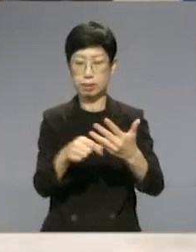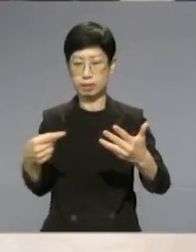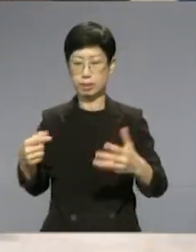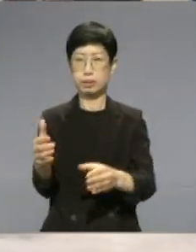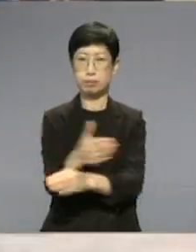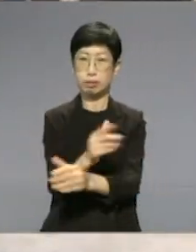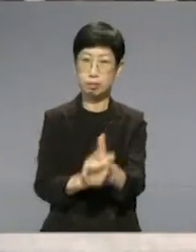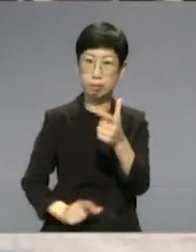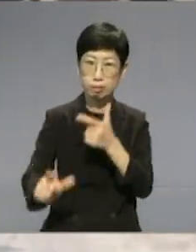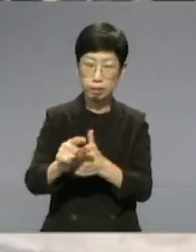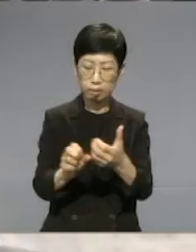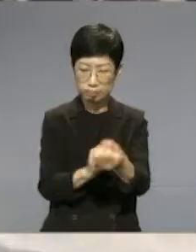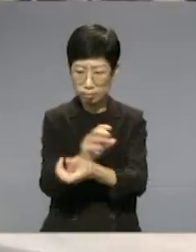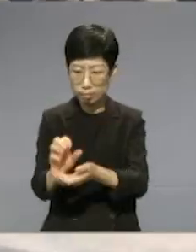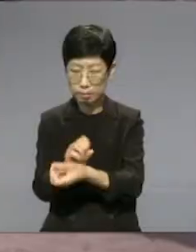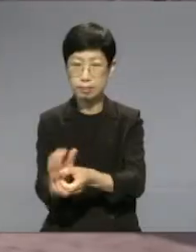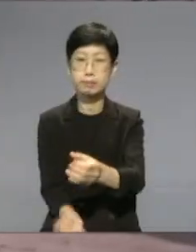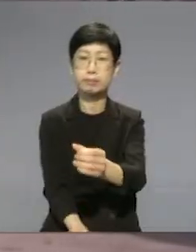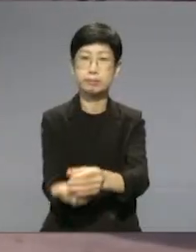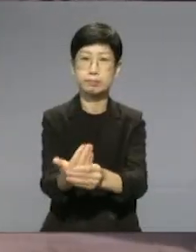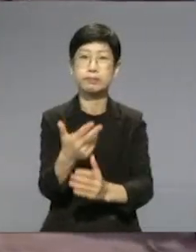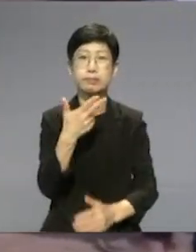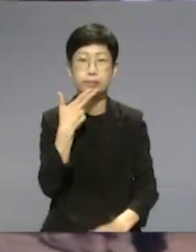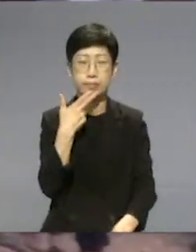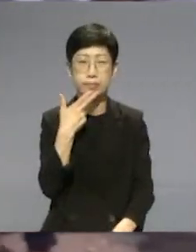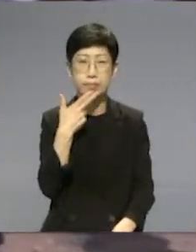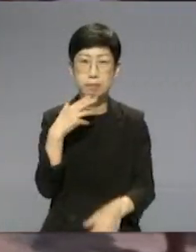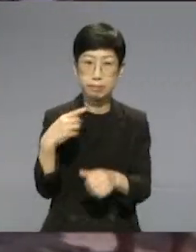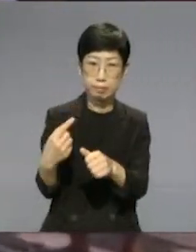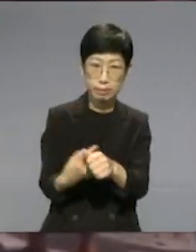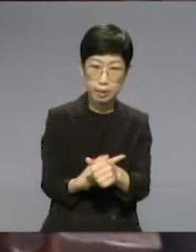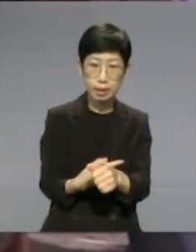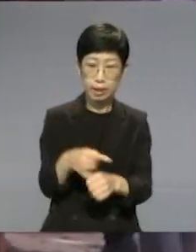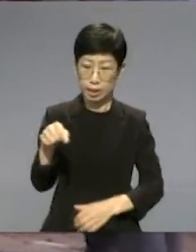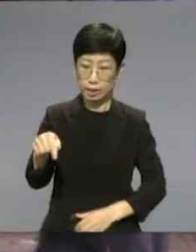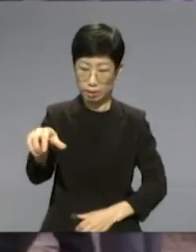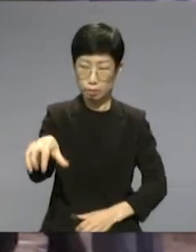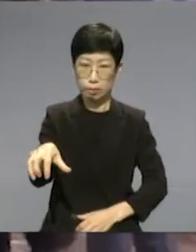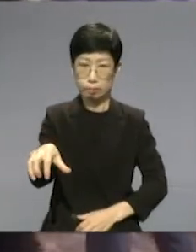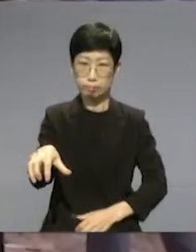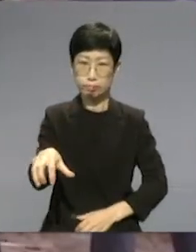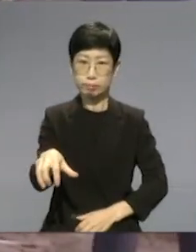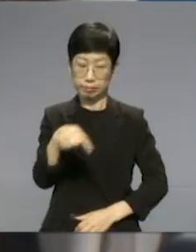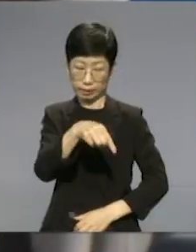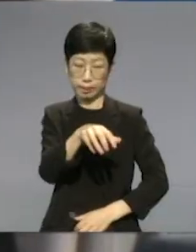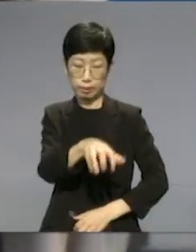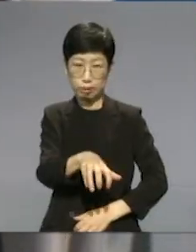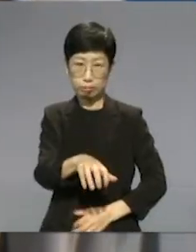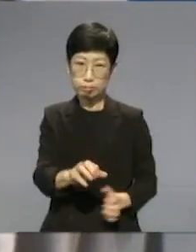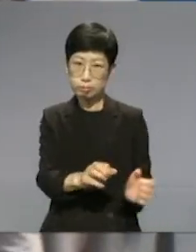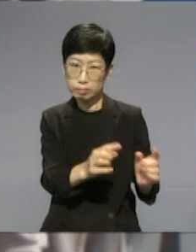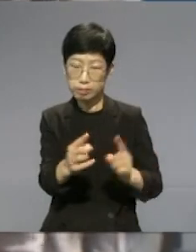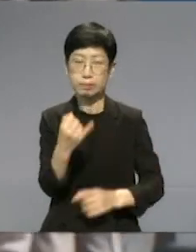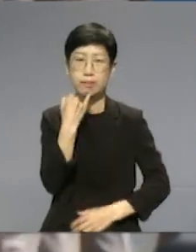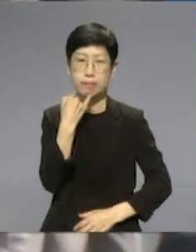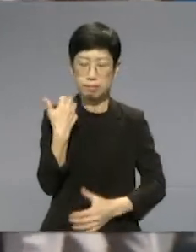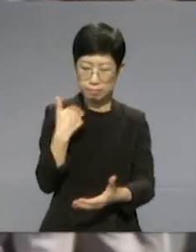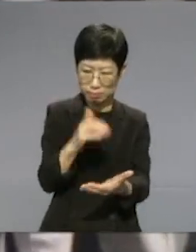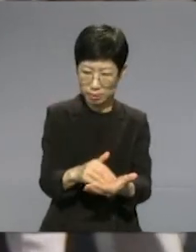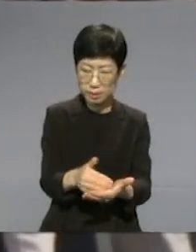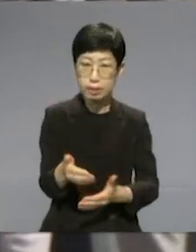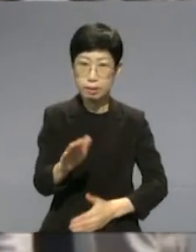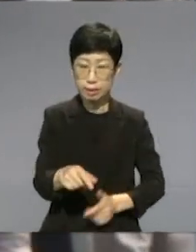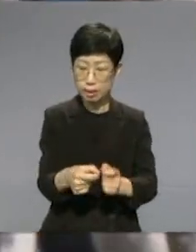1일부터 추가 소요 사태는 일어나지 않았습니다. 이에 따라 구루그람은 일상으로 돌아왔지만 사태의 진앙인